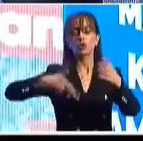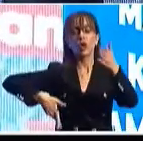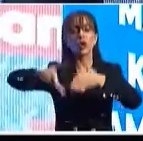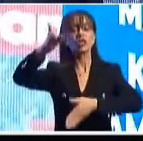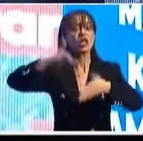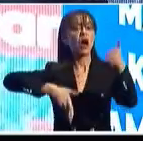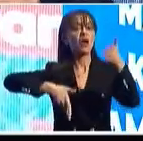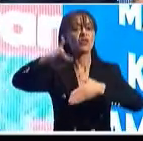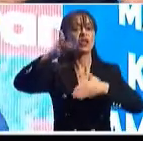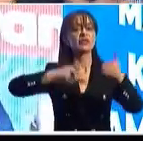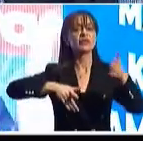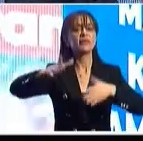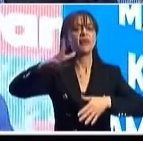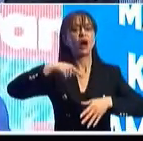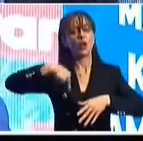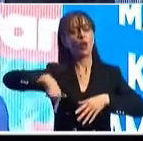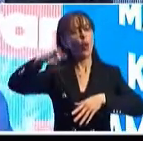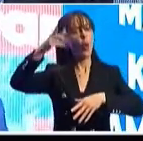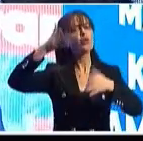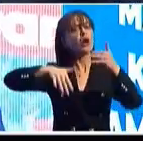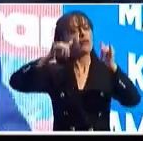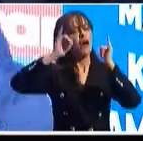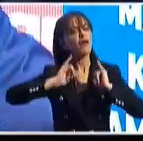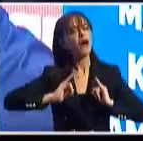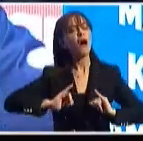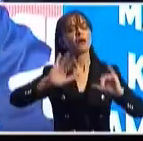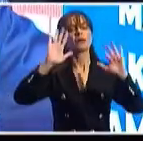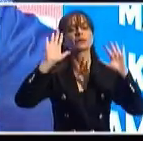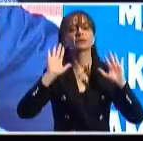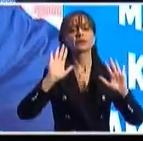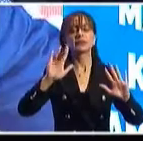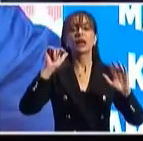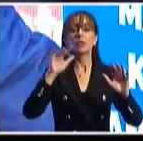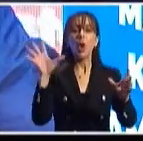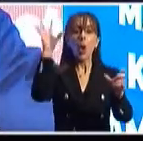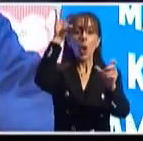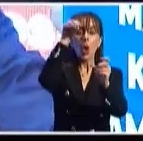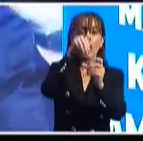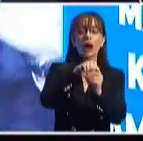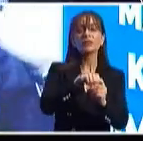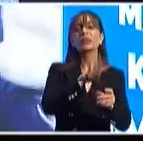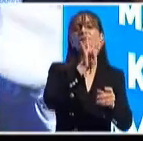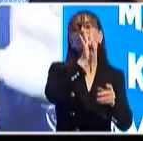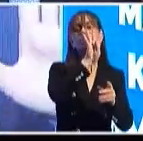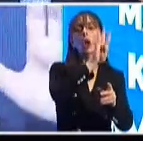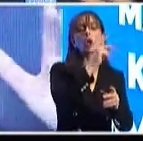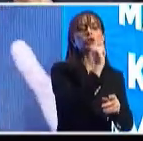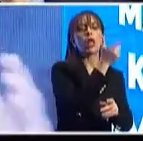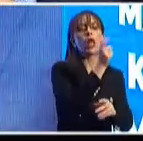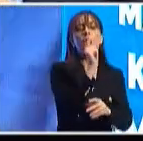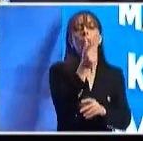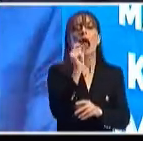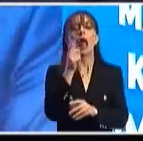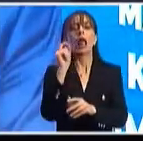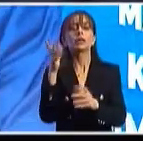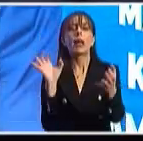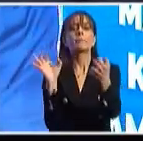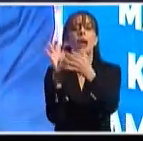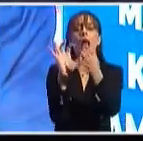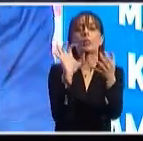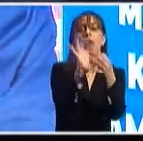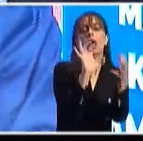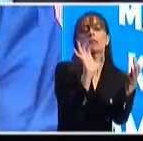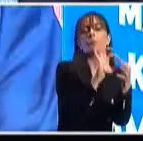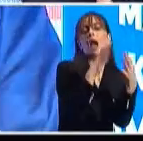inşallah nefes aldıracak bir proje olacak ve bu kapsamda 4 ilçemizi birbirine bağlıyoruz